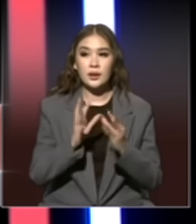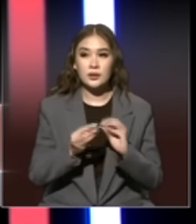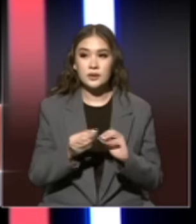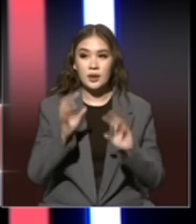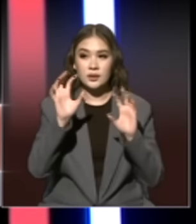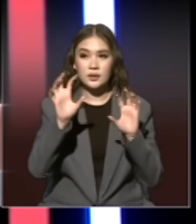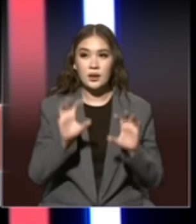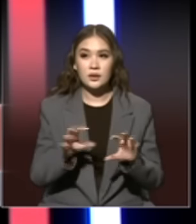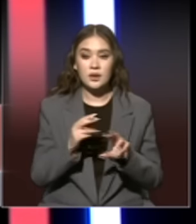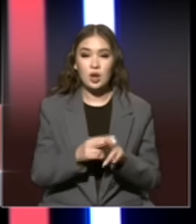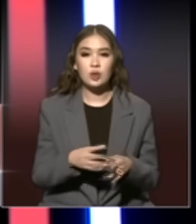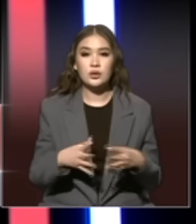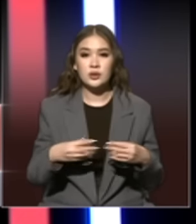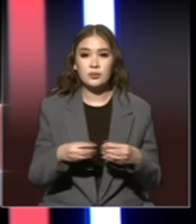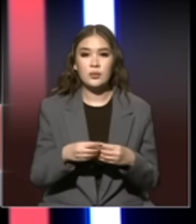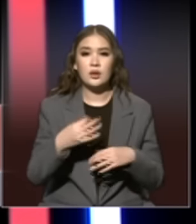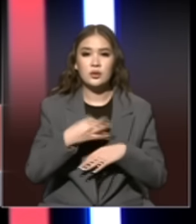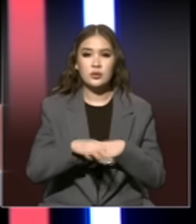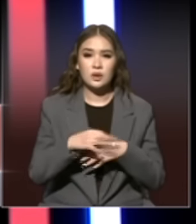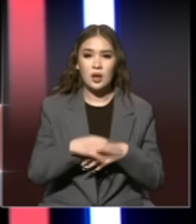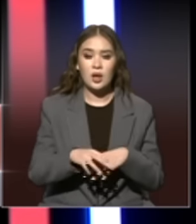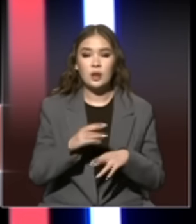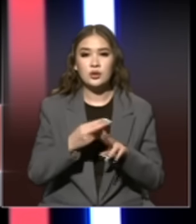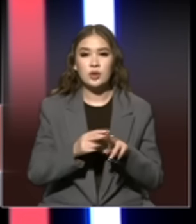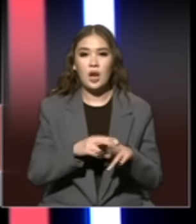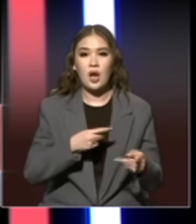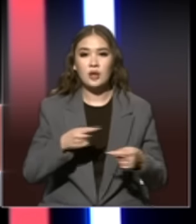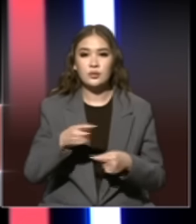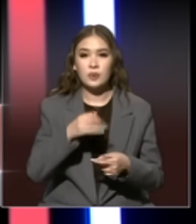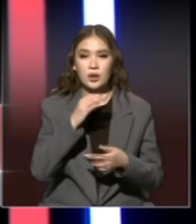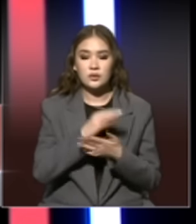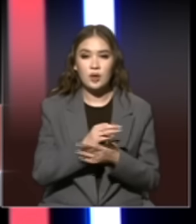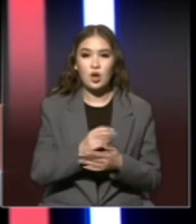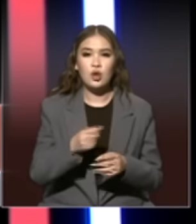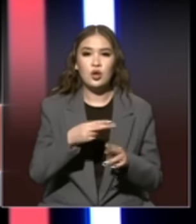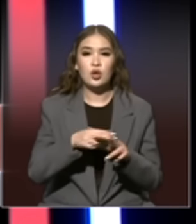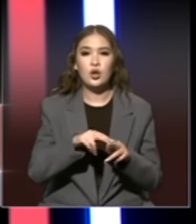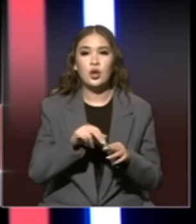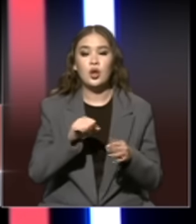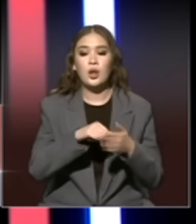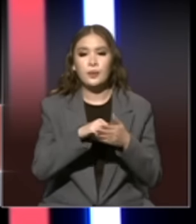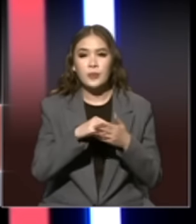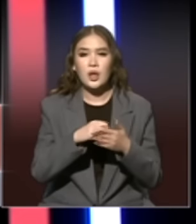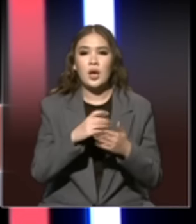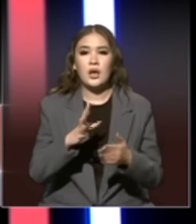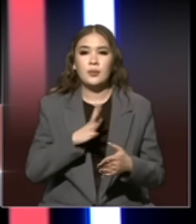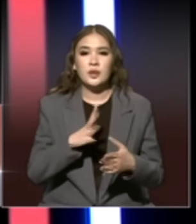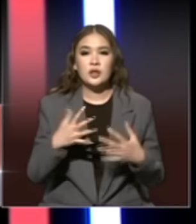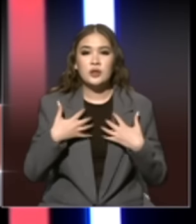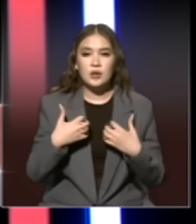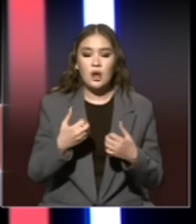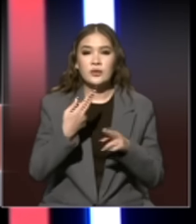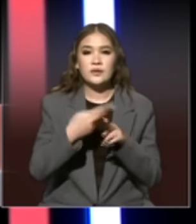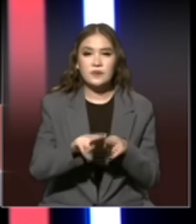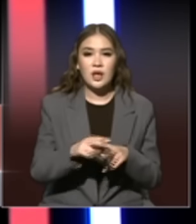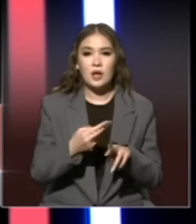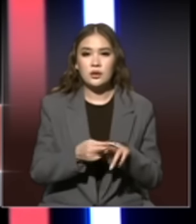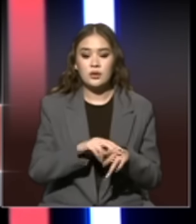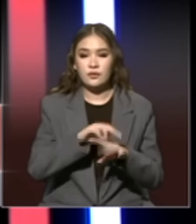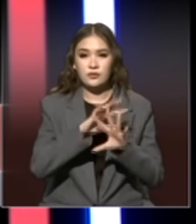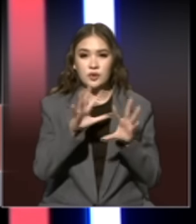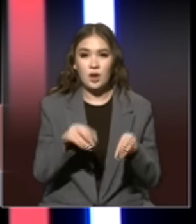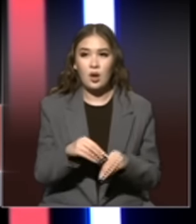заңда тұрмыстық зорлық-зомбылық қылмыстық жауапкершілікке жатқызылып, ұрып-соғуға және денсаулыққа қылмыстық жауапкершілік. Бұған дейін ол алынып тасталған,